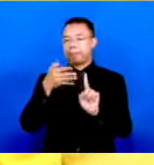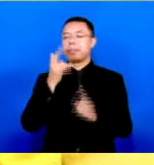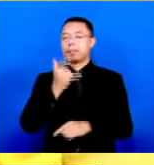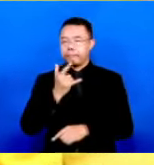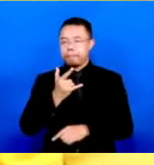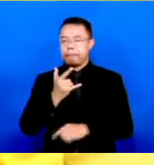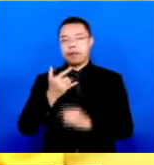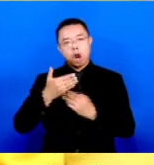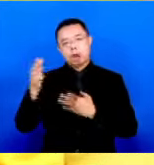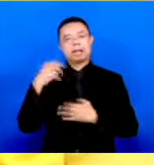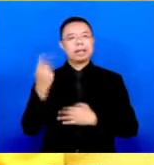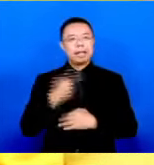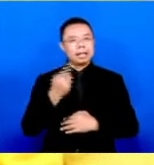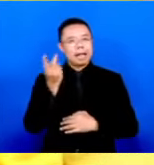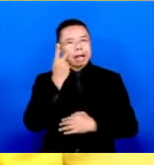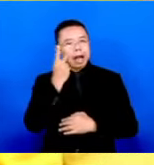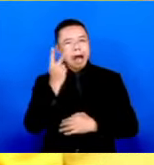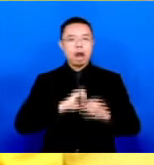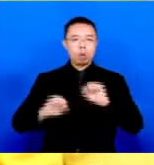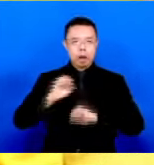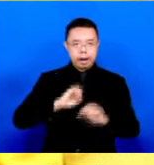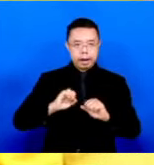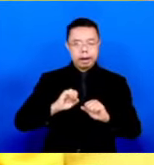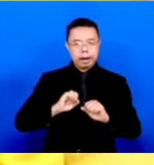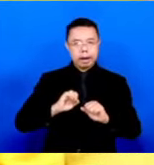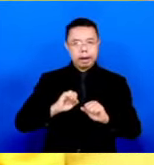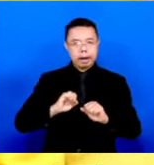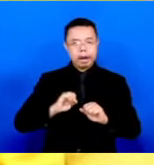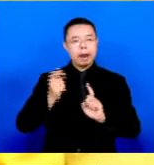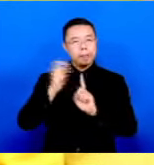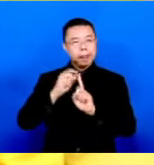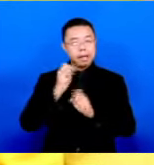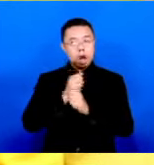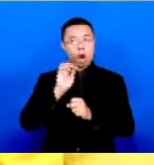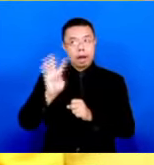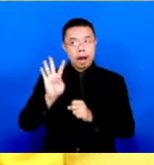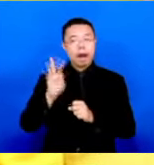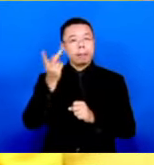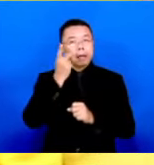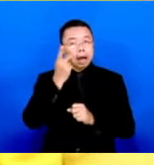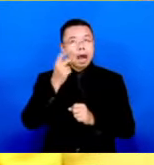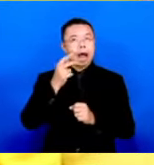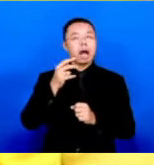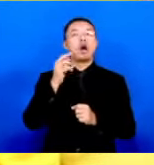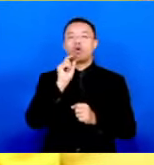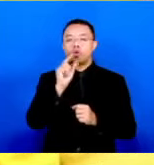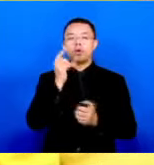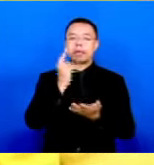itu tetap kita jaga, dan Partai Golkar menjaga komitmen